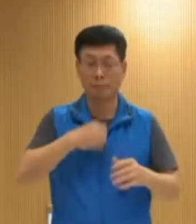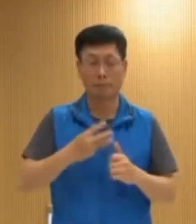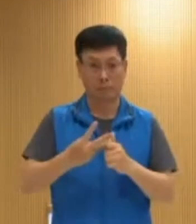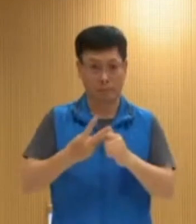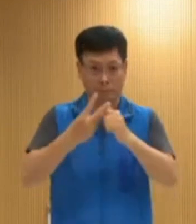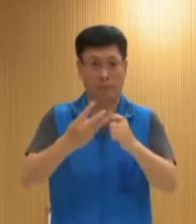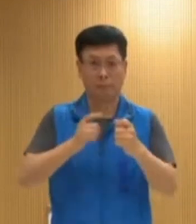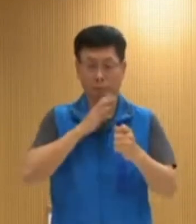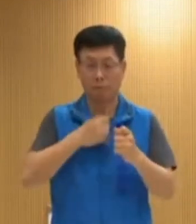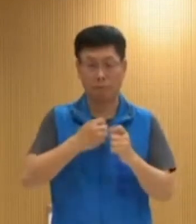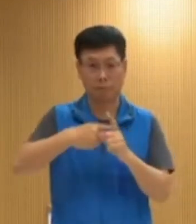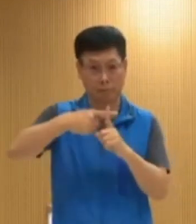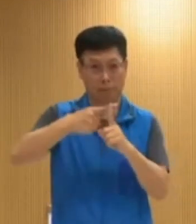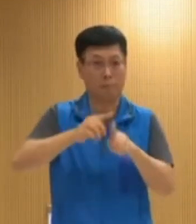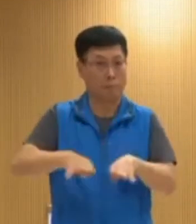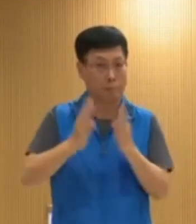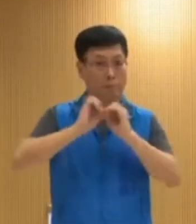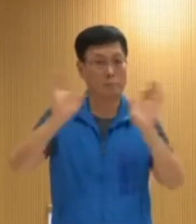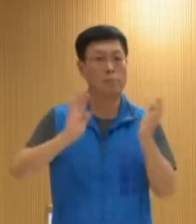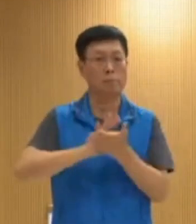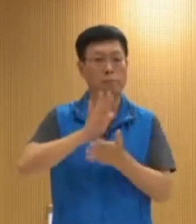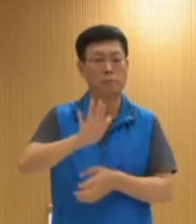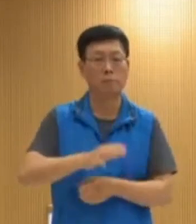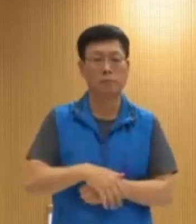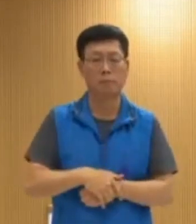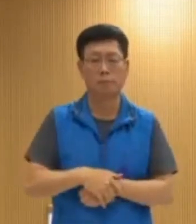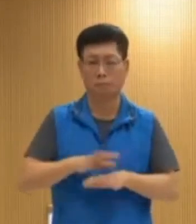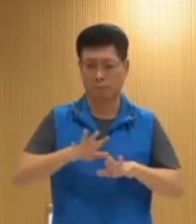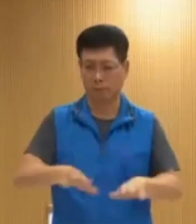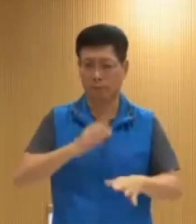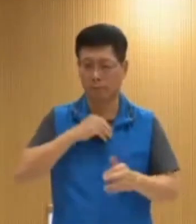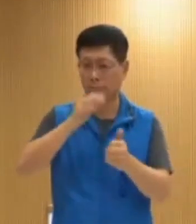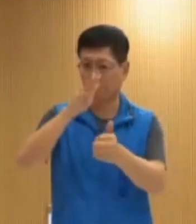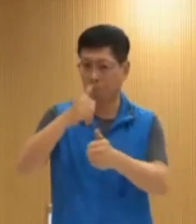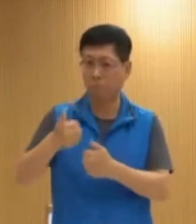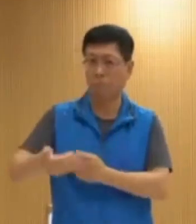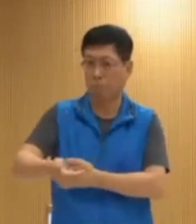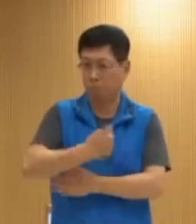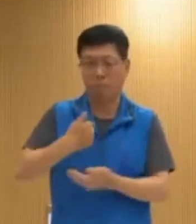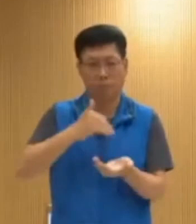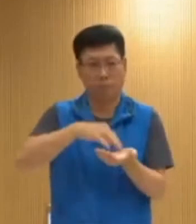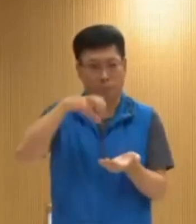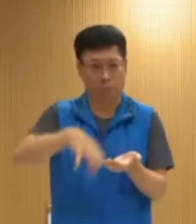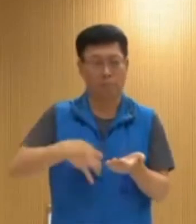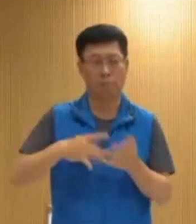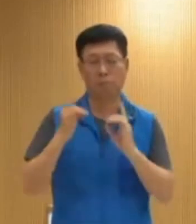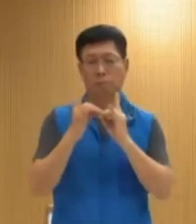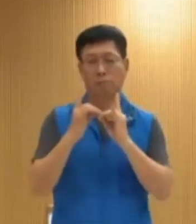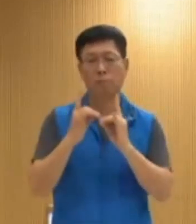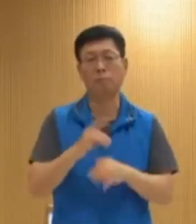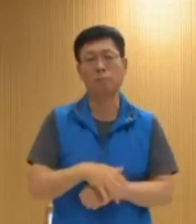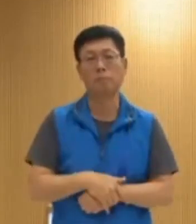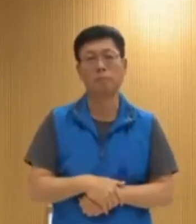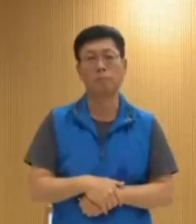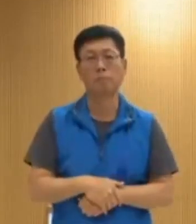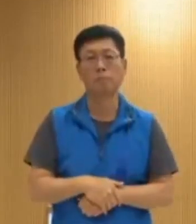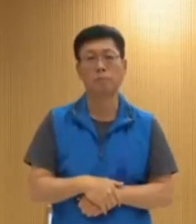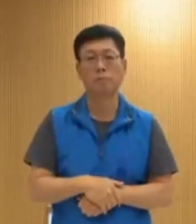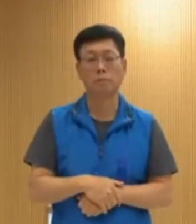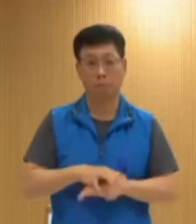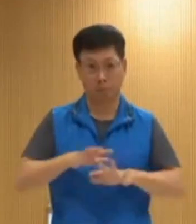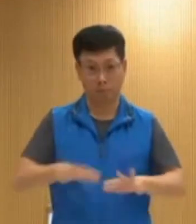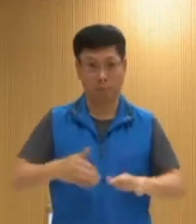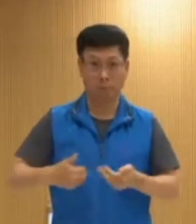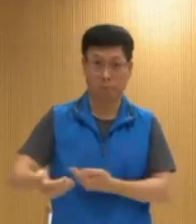警戒升级以后，我们要征用医院病房，征